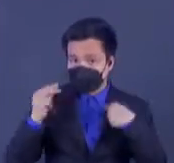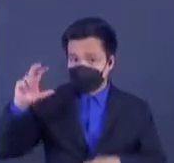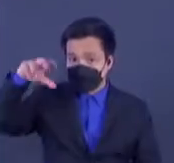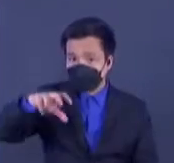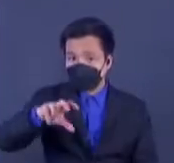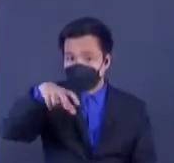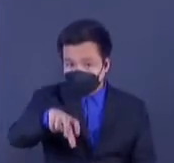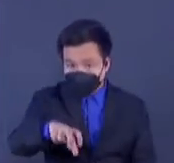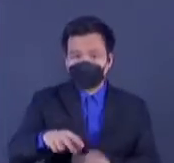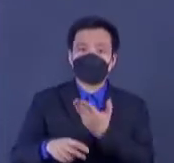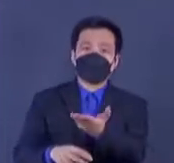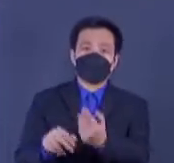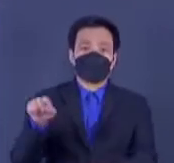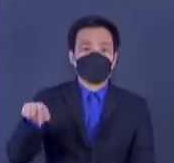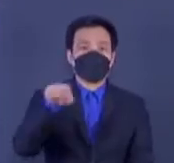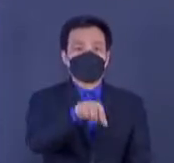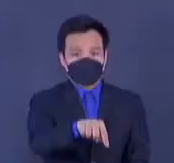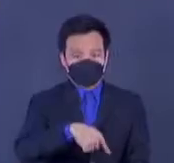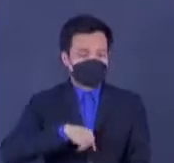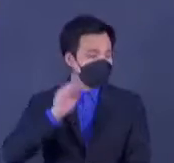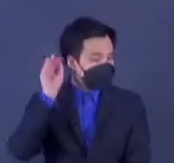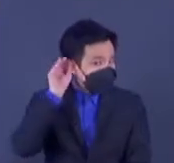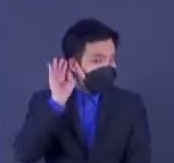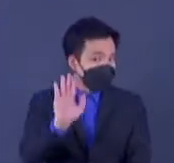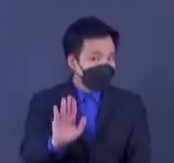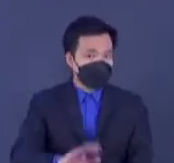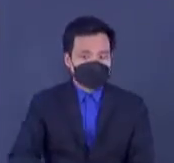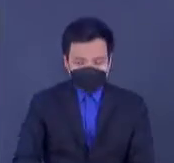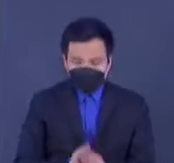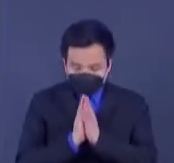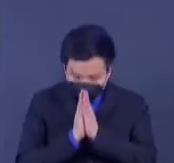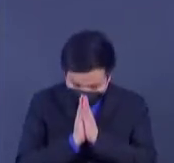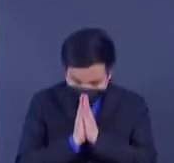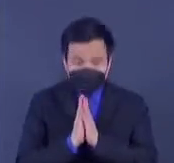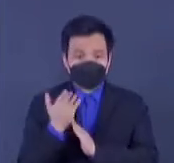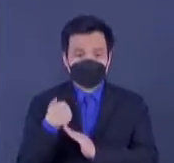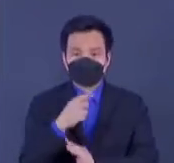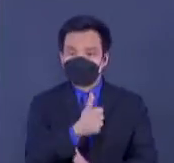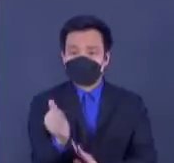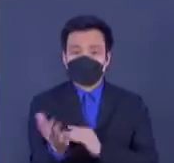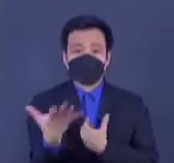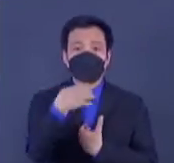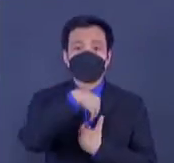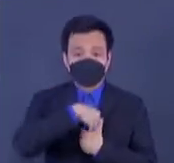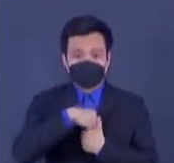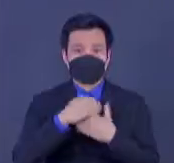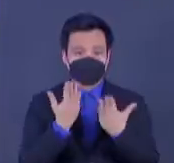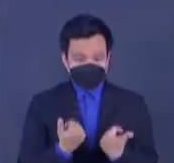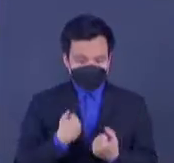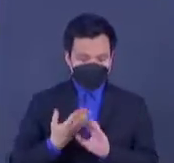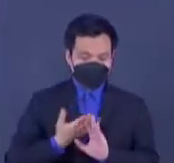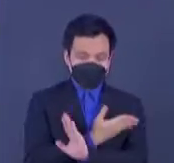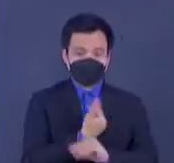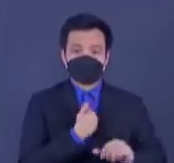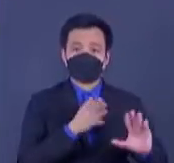ธแม่ย่าศรีปทุมมาตามความเชื่อนะครับเพื่อความเป็นสิริมงคลโดยทุกคนก็ปฏิบัติตามมาตรการทั้งการลงทะเบียน